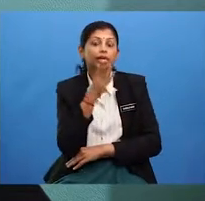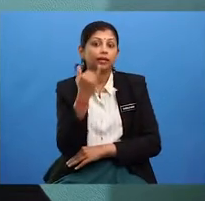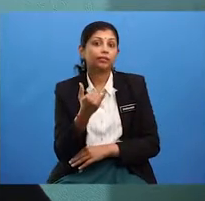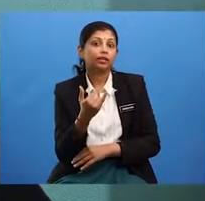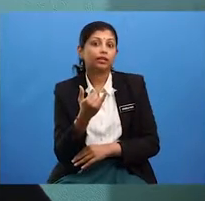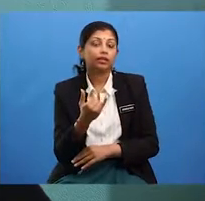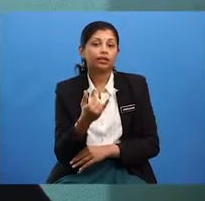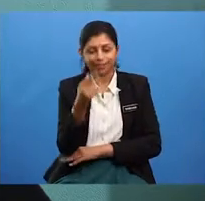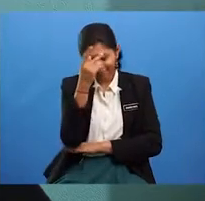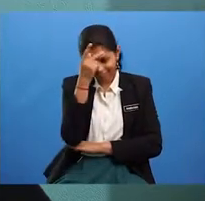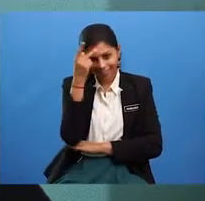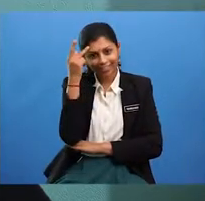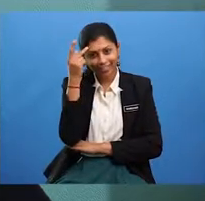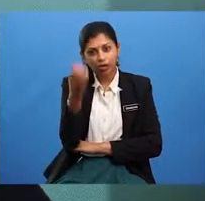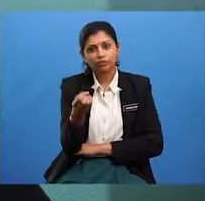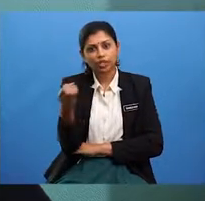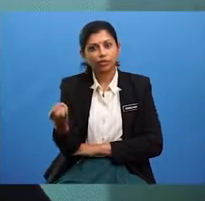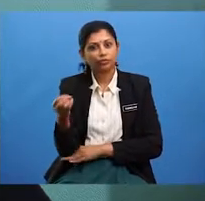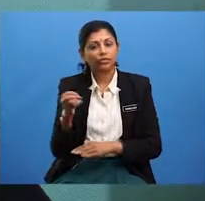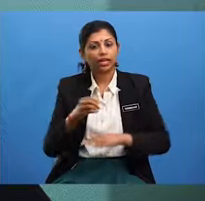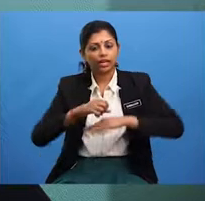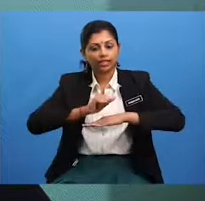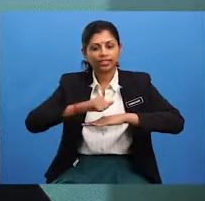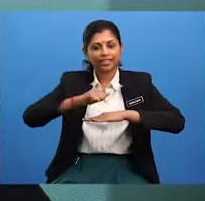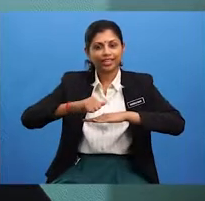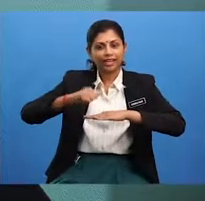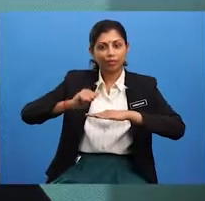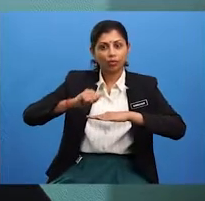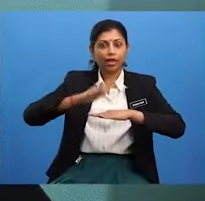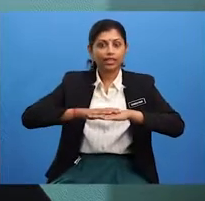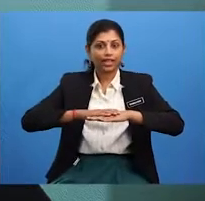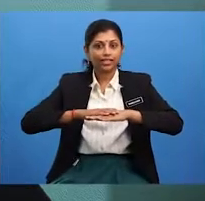Ya, ini kerana objek-objek yang terapung di atas